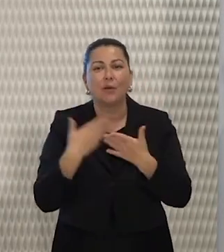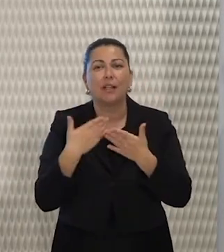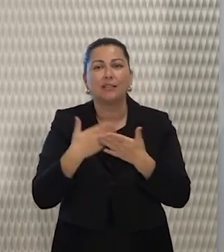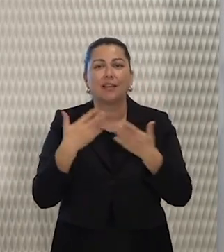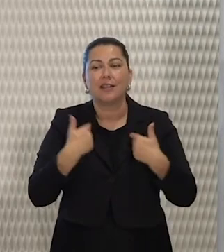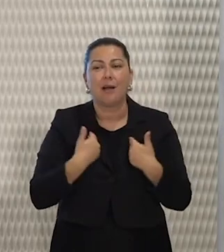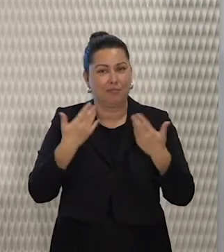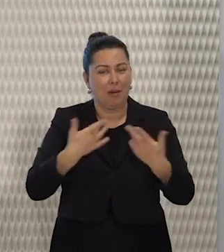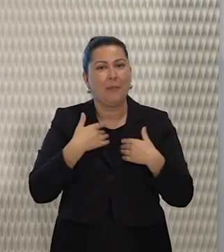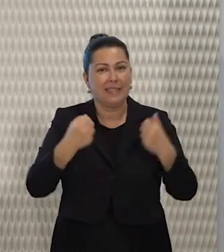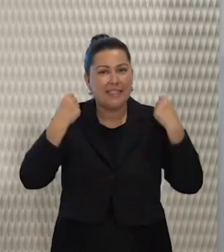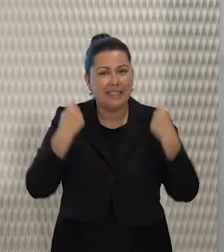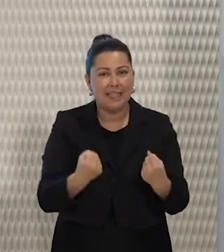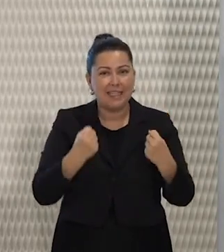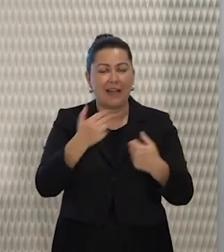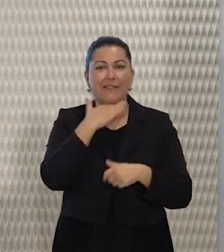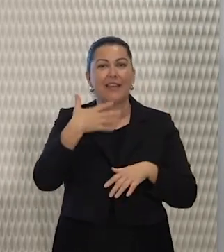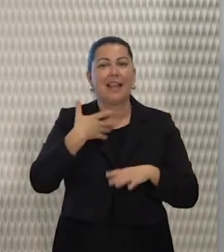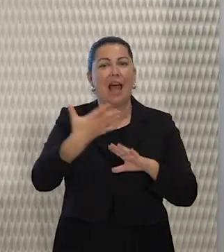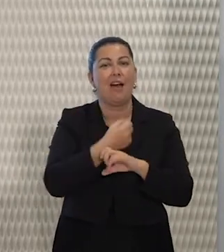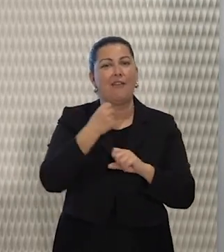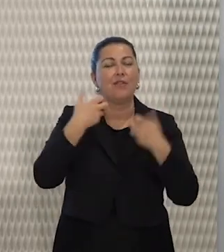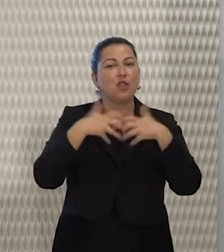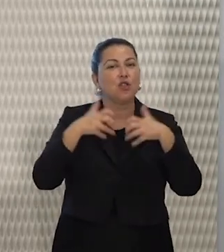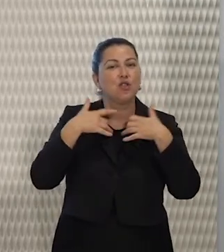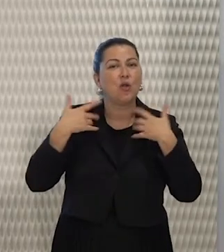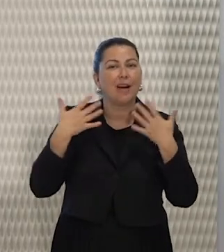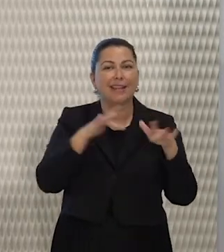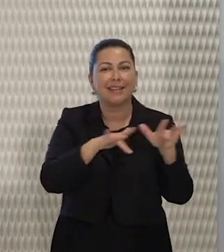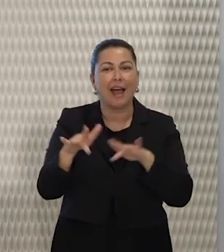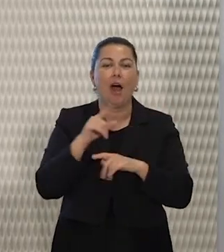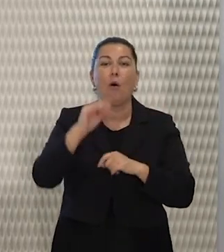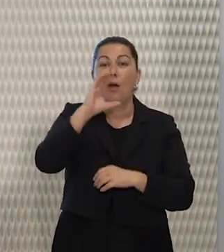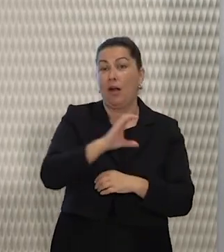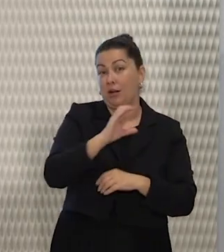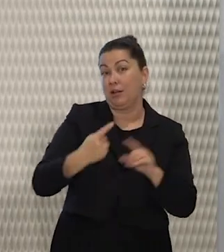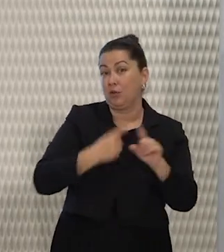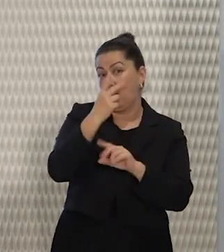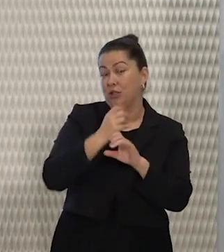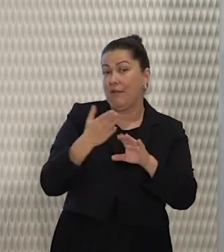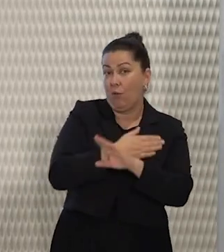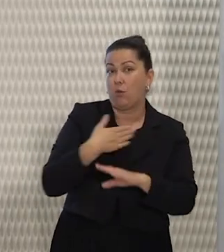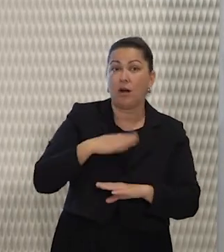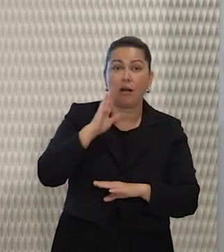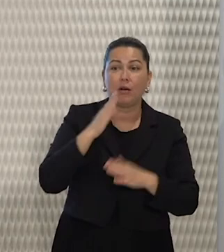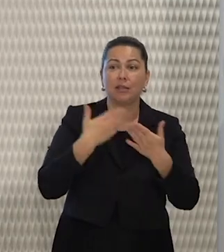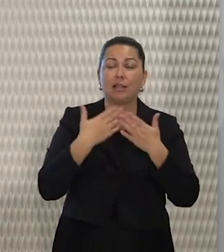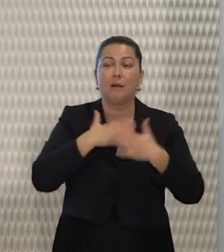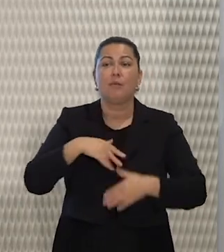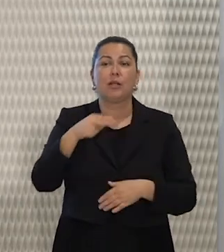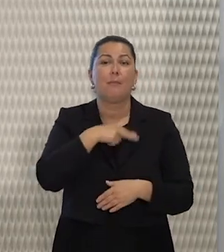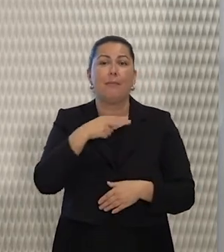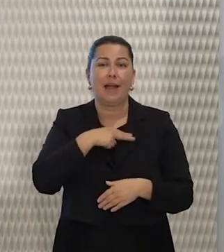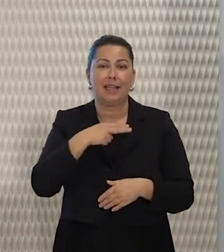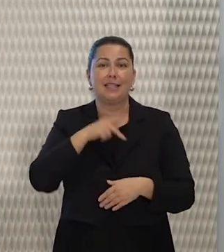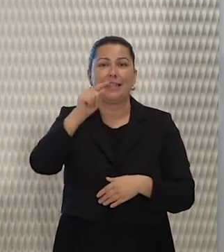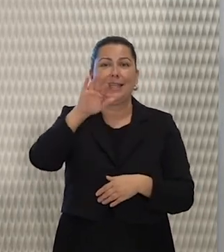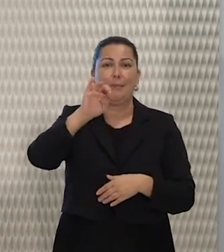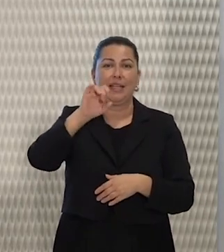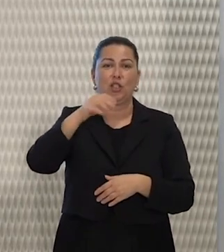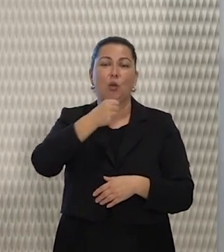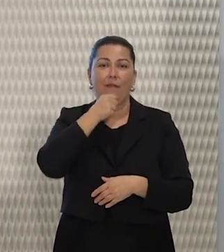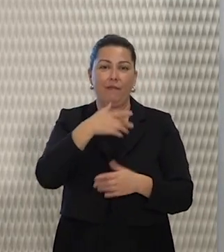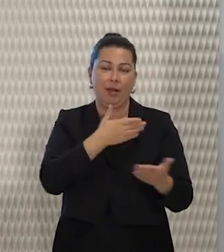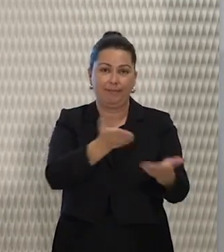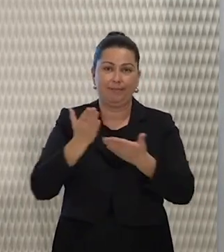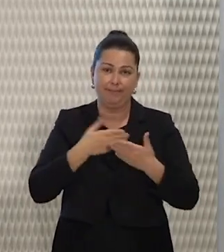sicher, dass wir noch ganz viele Erfolgsstories hier hören werden. Wir haben jetzt auch von der Caritas Oberösterreich gehört und da möchte ich Magister Stefan Pimmingsdorfer jetzt zu mir